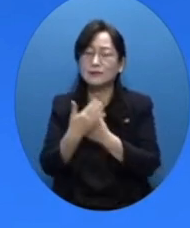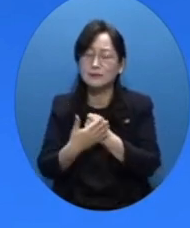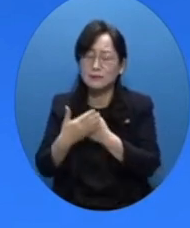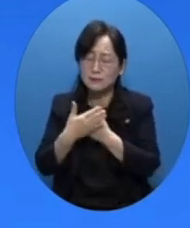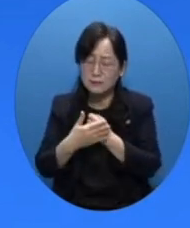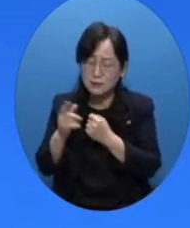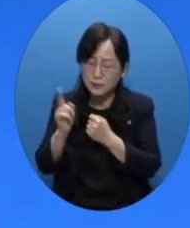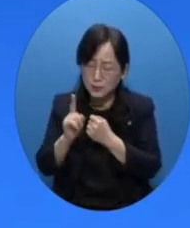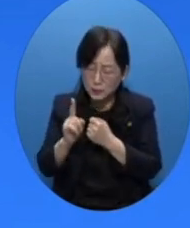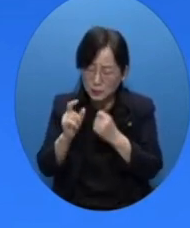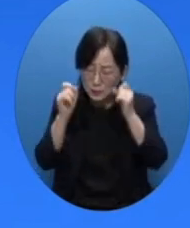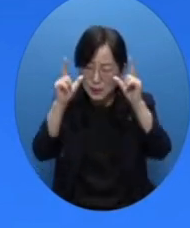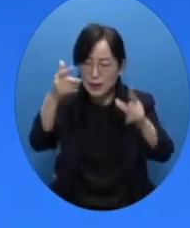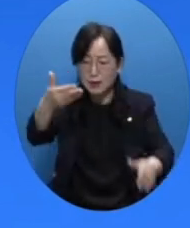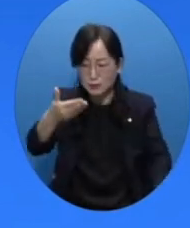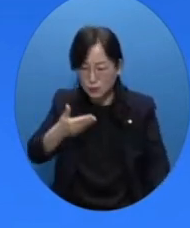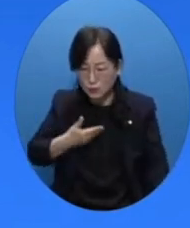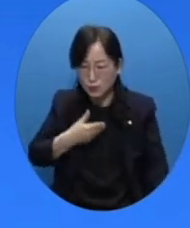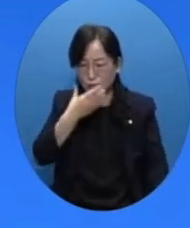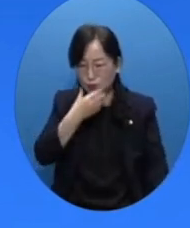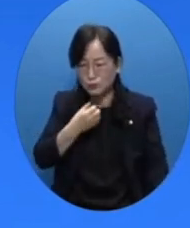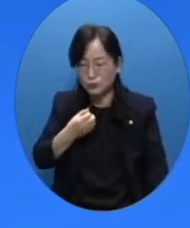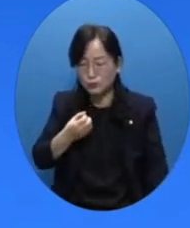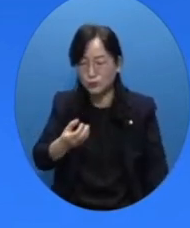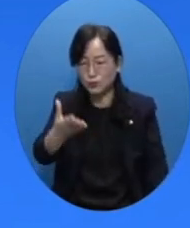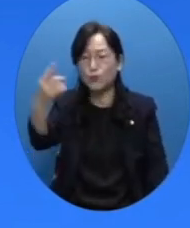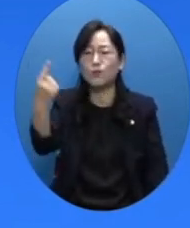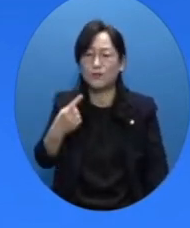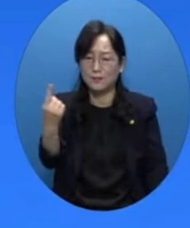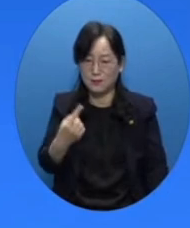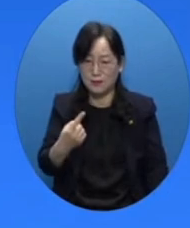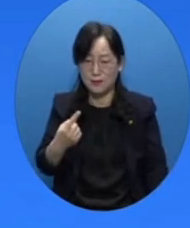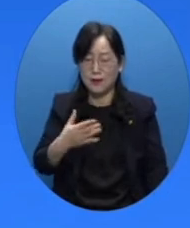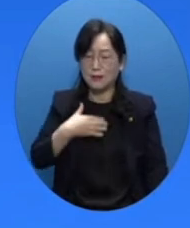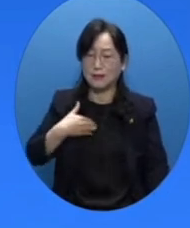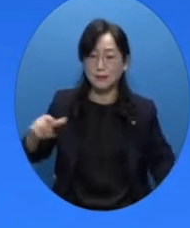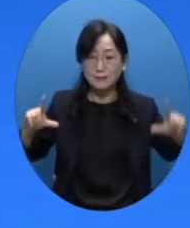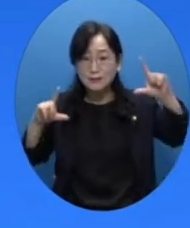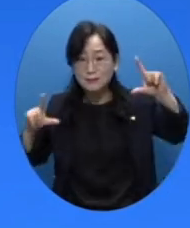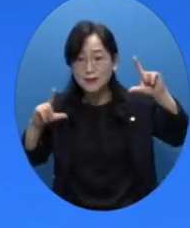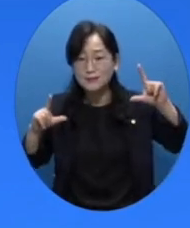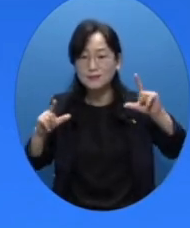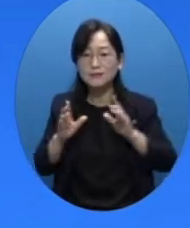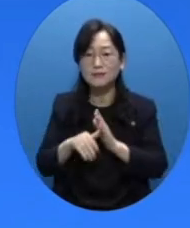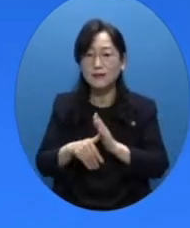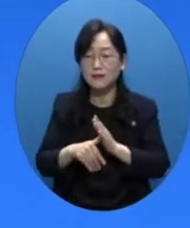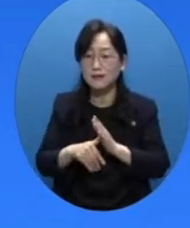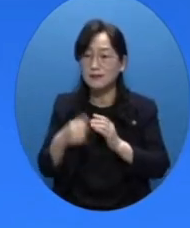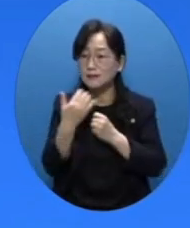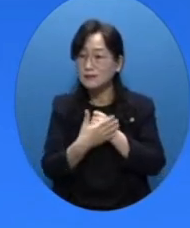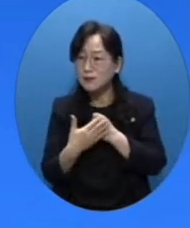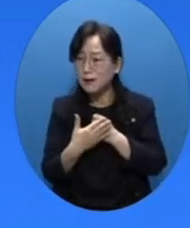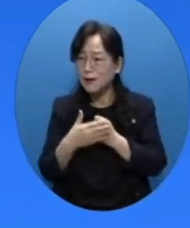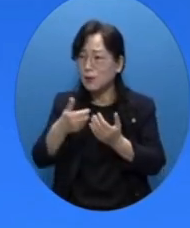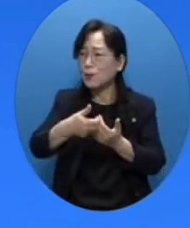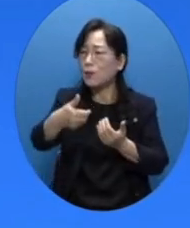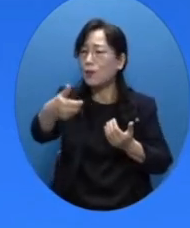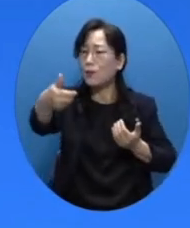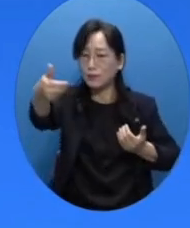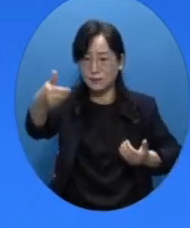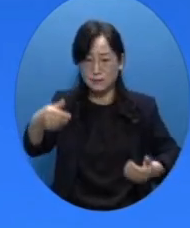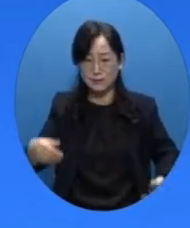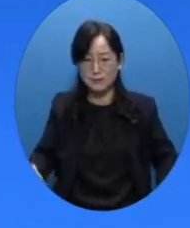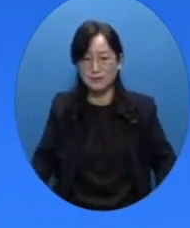걸 깨닫게 되고 하나님의 축복이 임하게 되는 것입니다 내가 내가 내 갈 때는 은호가 나와 봅니다